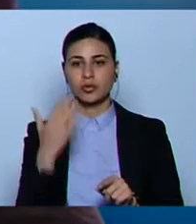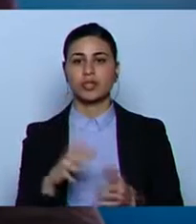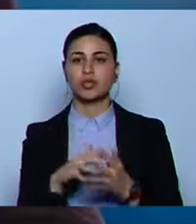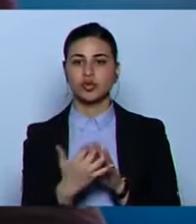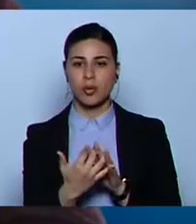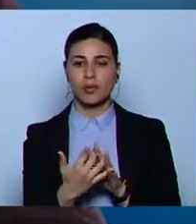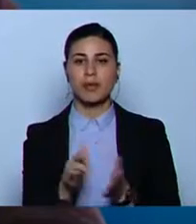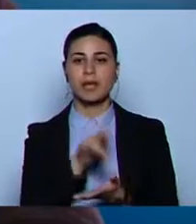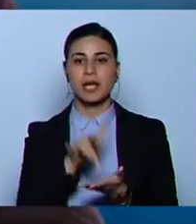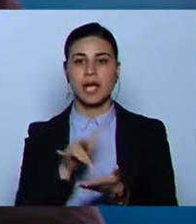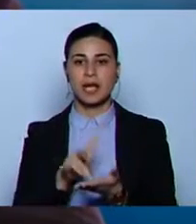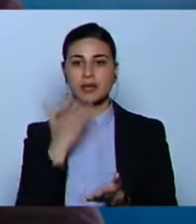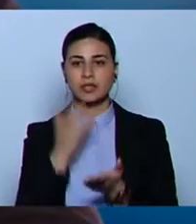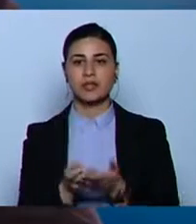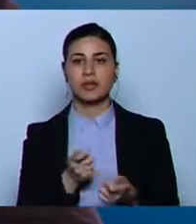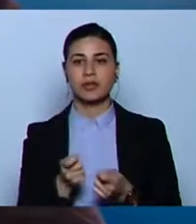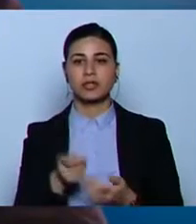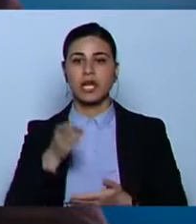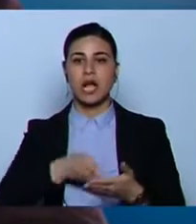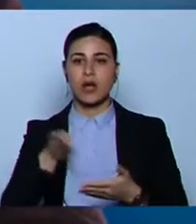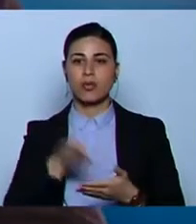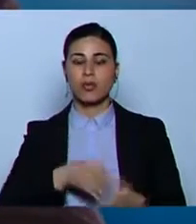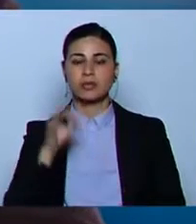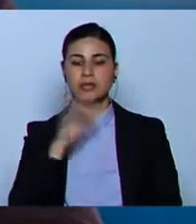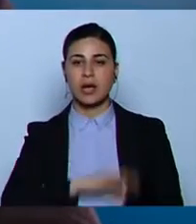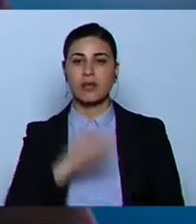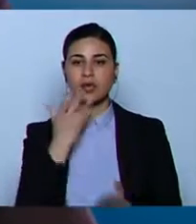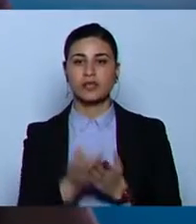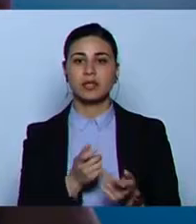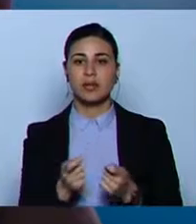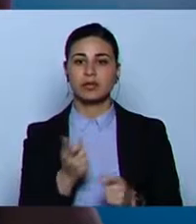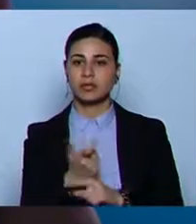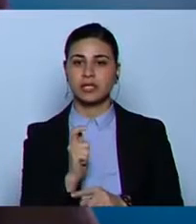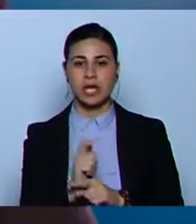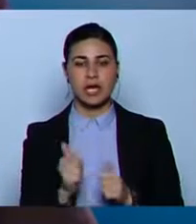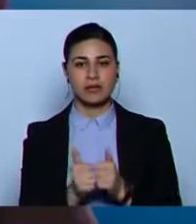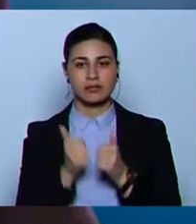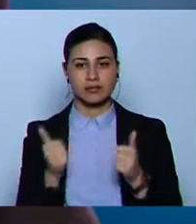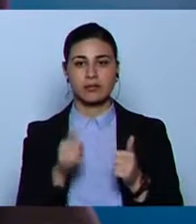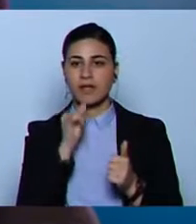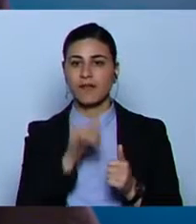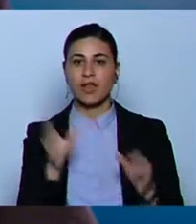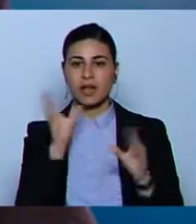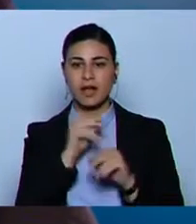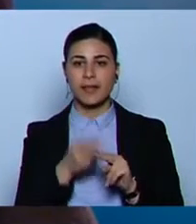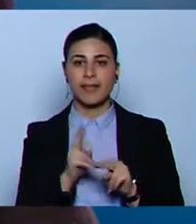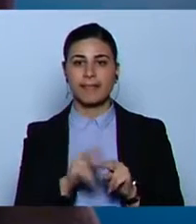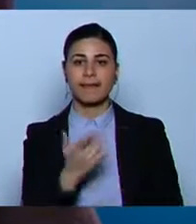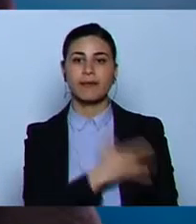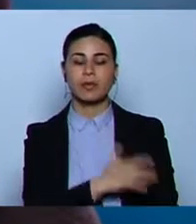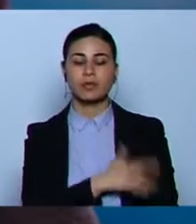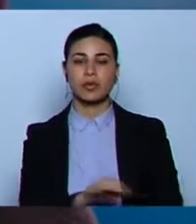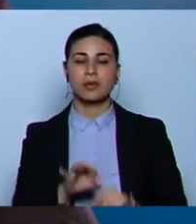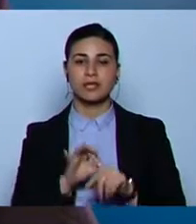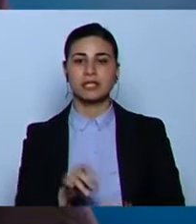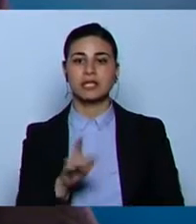სოფლების, თემების და ქალაქების თვითმმართველობის გაუქმების გამო თვითმმართველობა იმდენად დაშორდა მოსახლეობას, რომ ვეღარ ახერხებს თუნდაც იმ მცირე მომსახურების გაწევას,